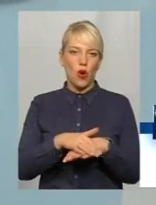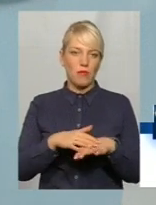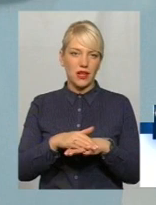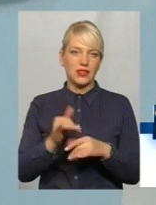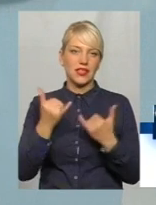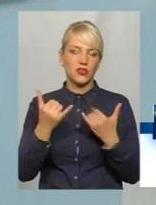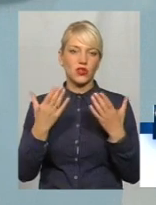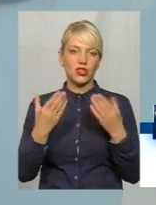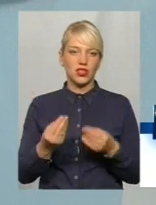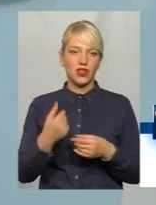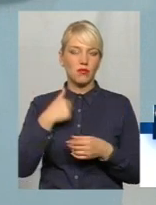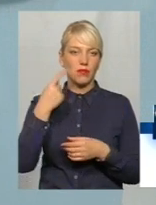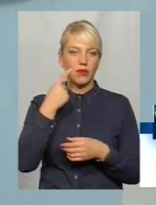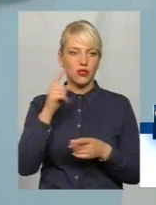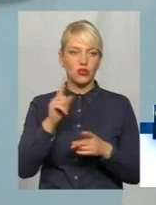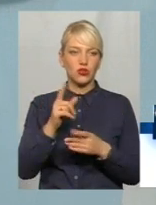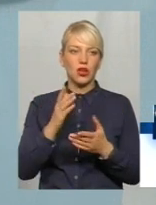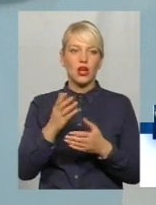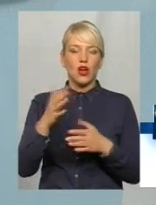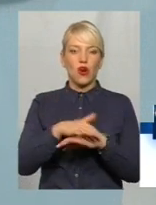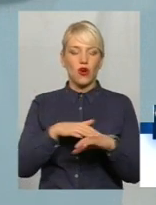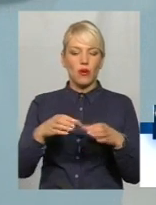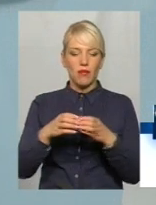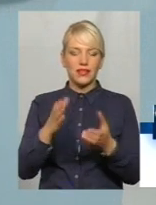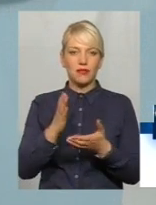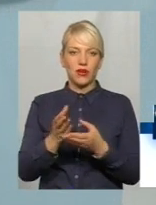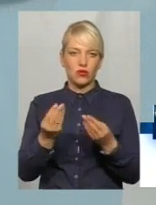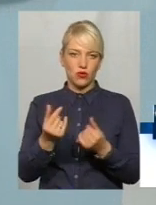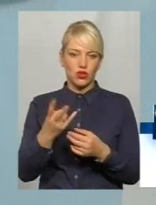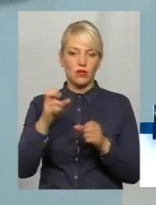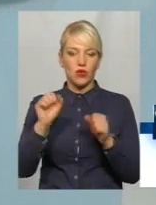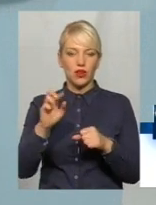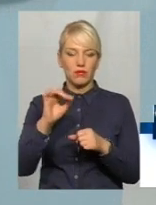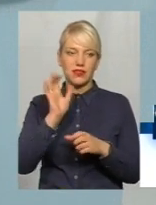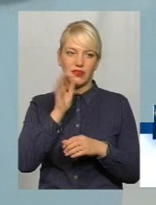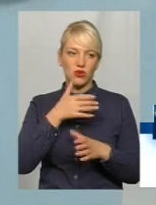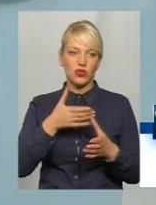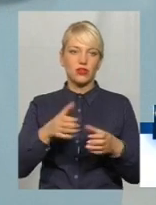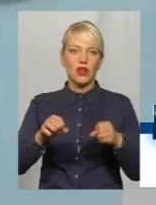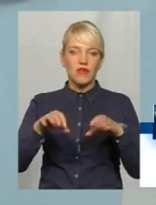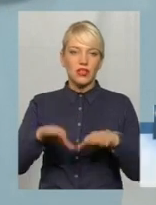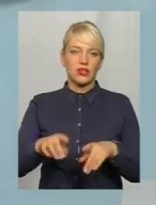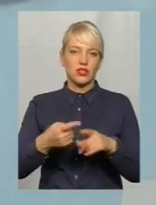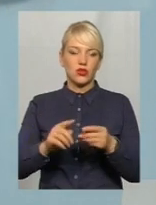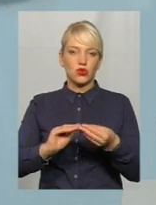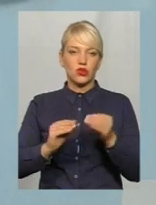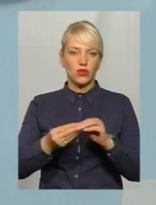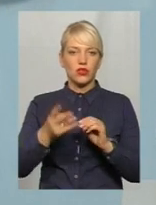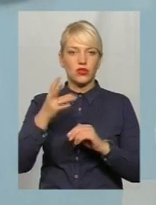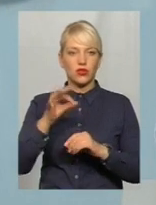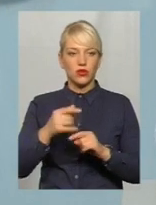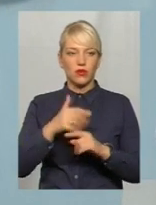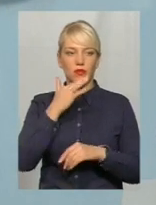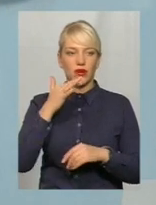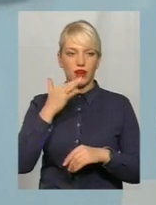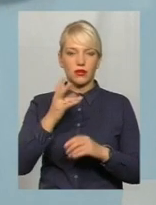день йде мова про те, що громади мають кошти і могли би серйозно вплинути на вирішення цієї ситуації. Але тим не менше,